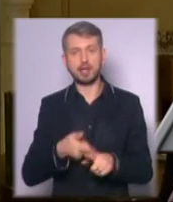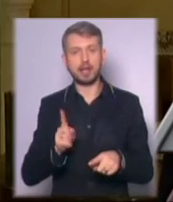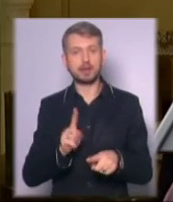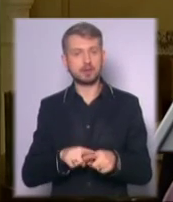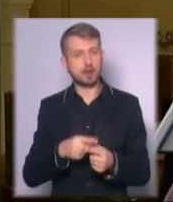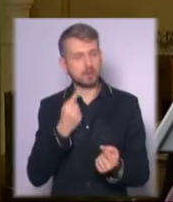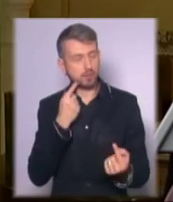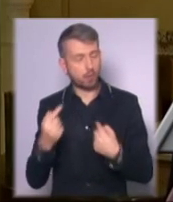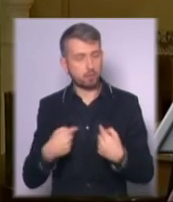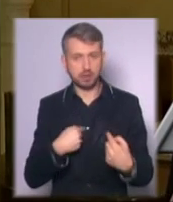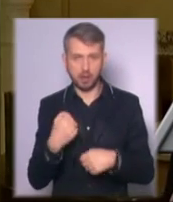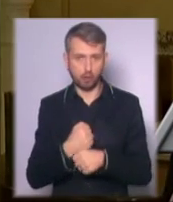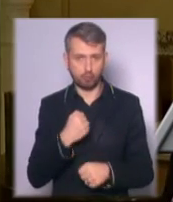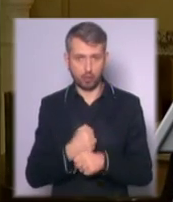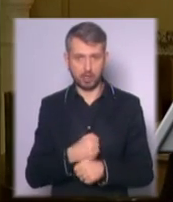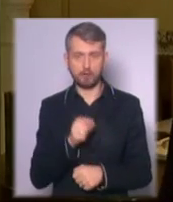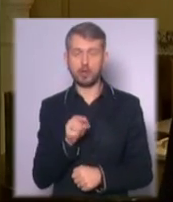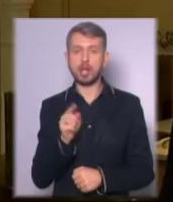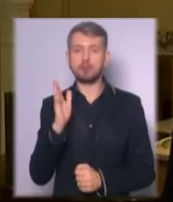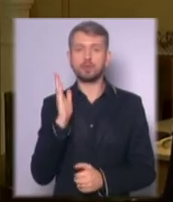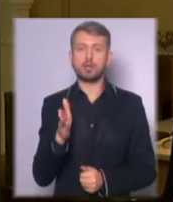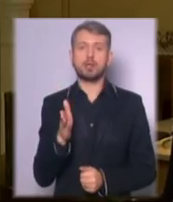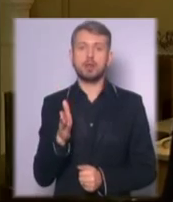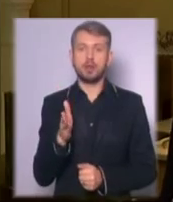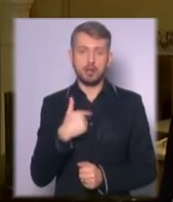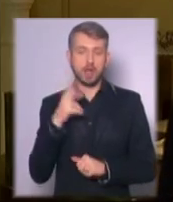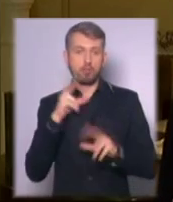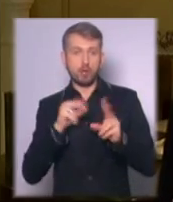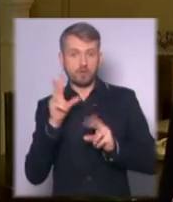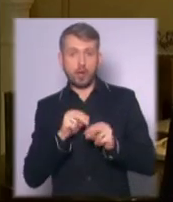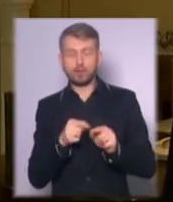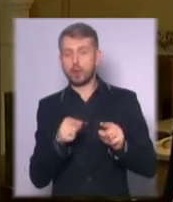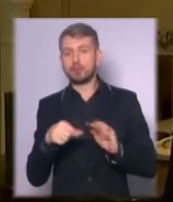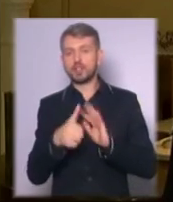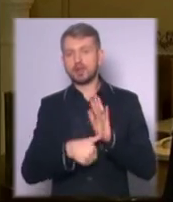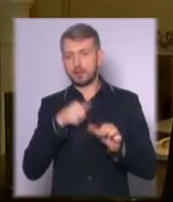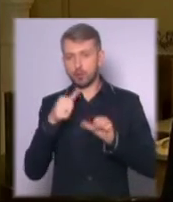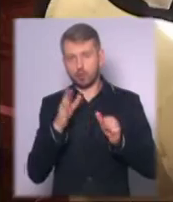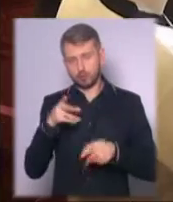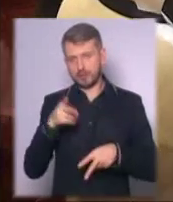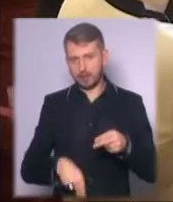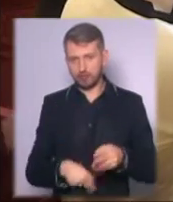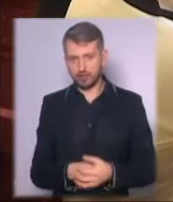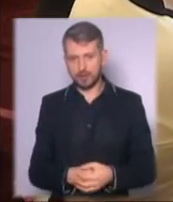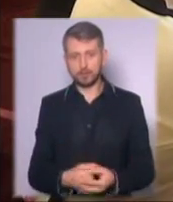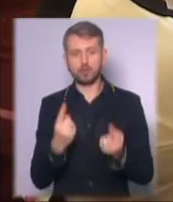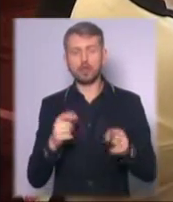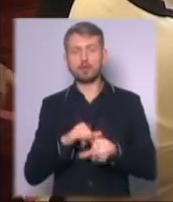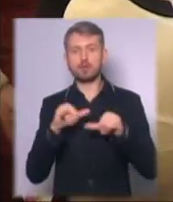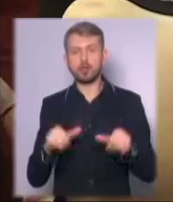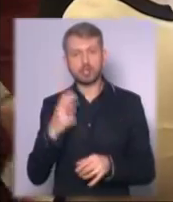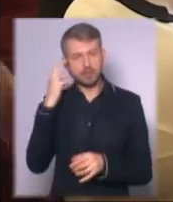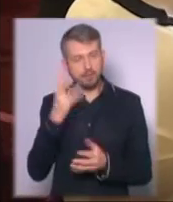кропітка робота, яка буде, я сподіваюся, протягом 2016 року закінчена. Суттєво збільшили у